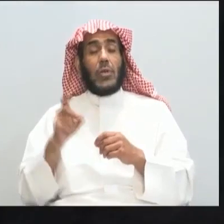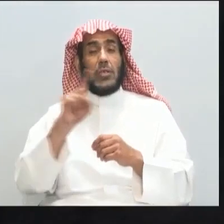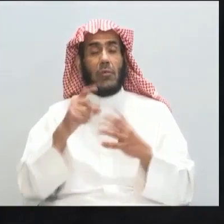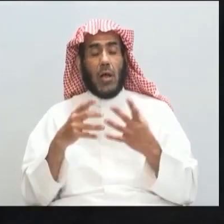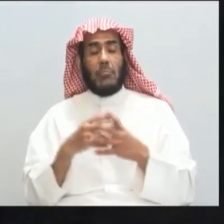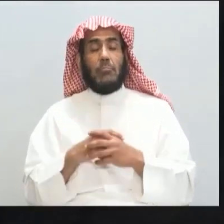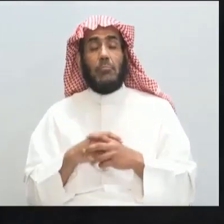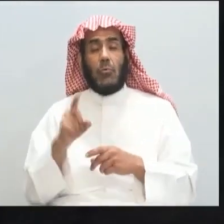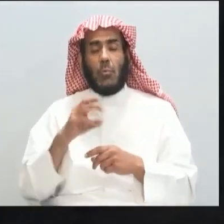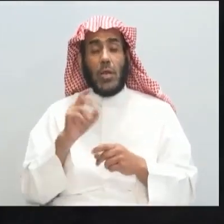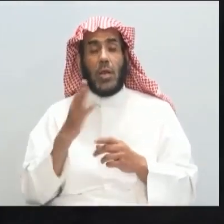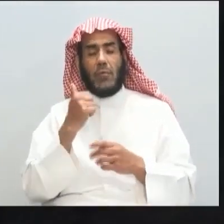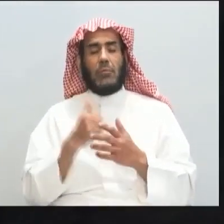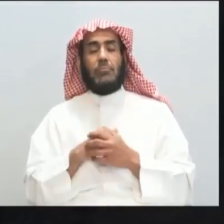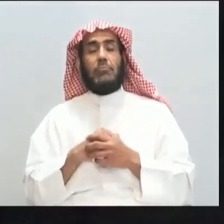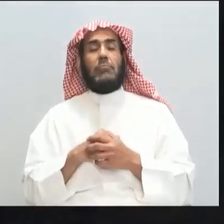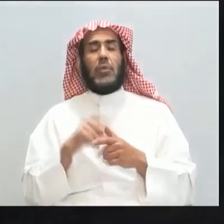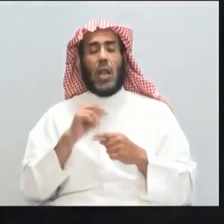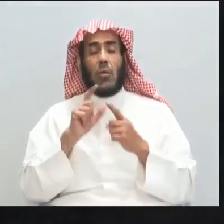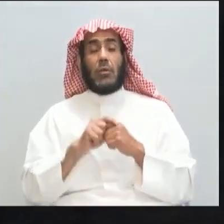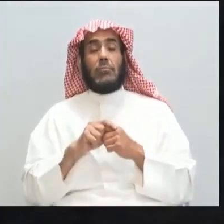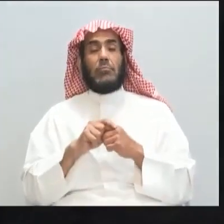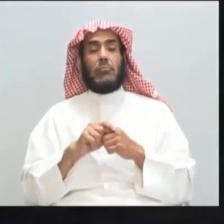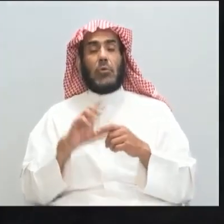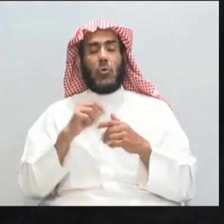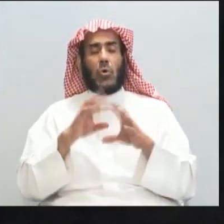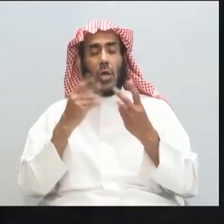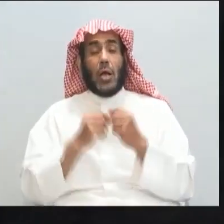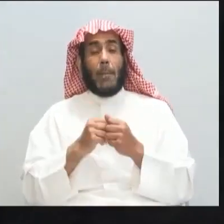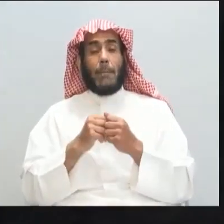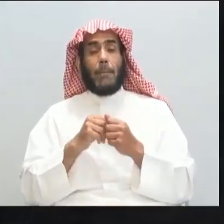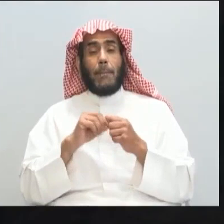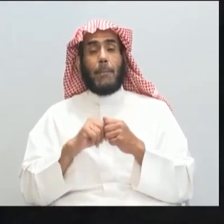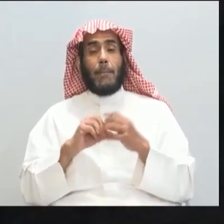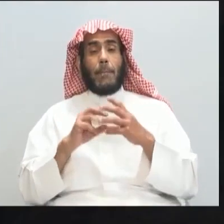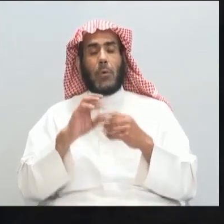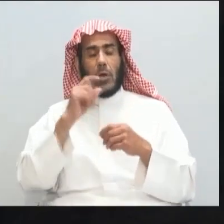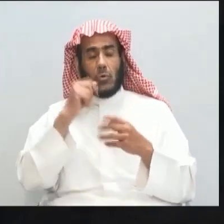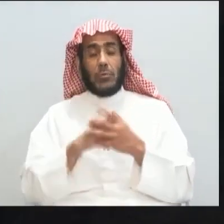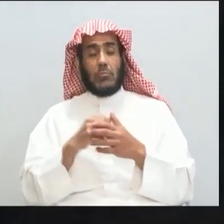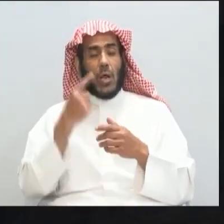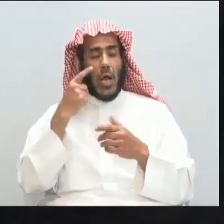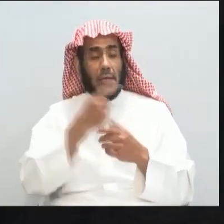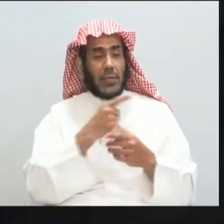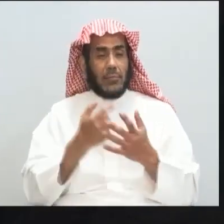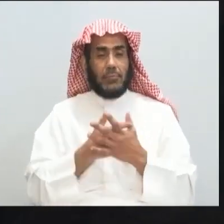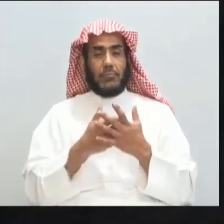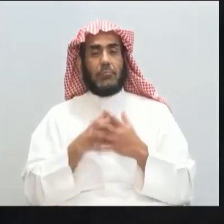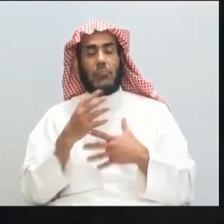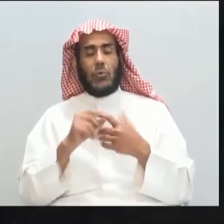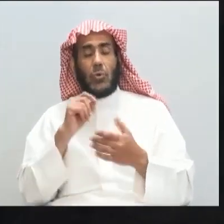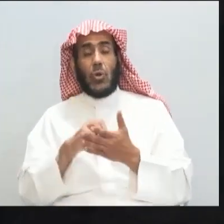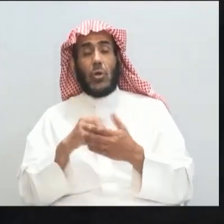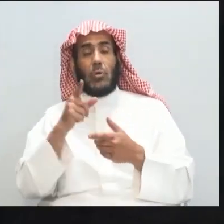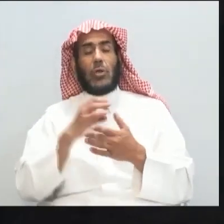الاستفهام وبين النفي ايضا لاحظ هنا لو قلت كم كم رجلا رايت هنا